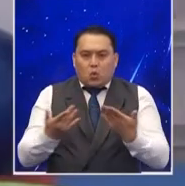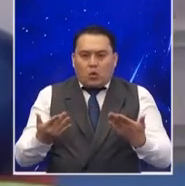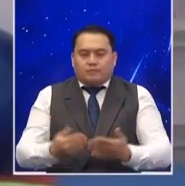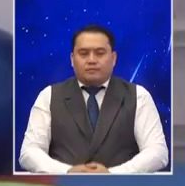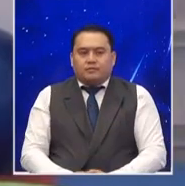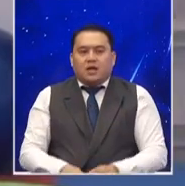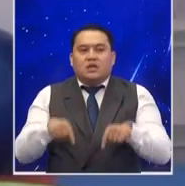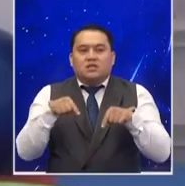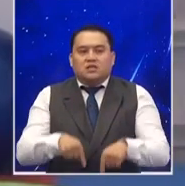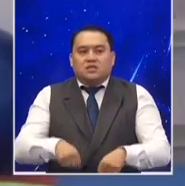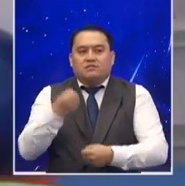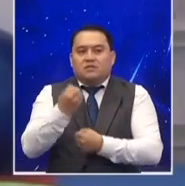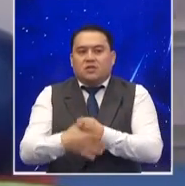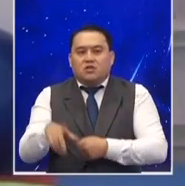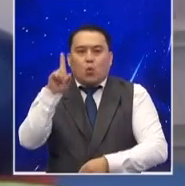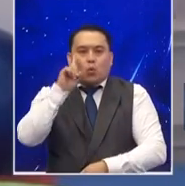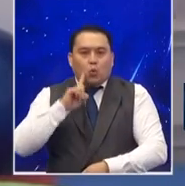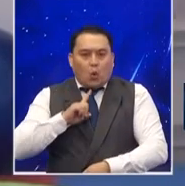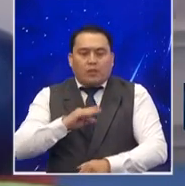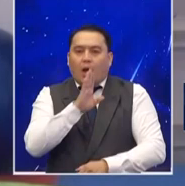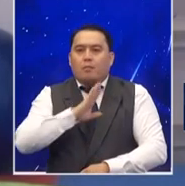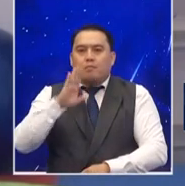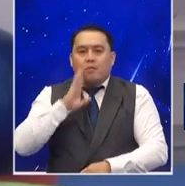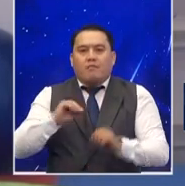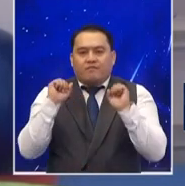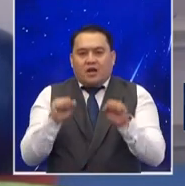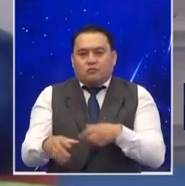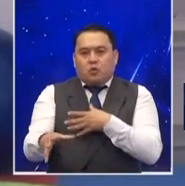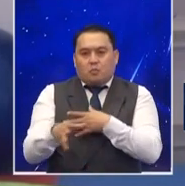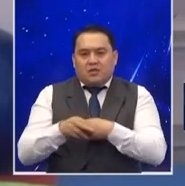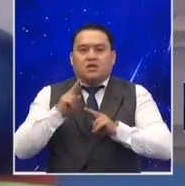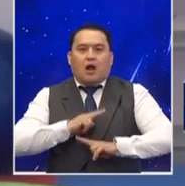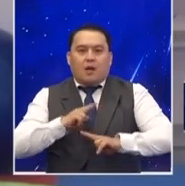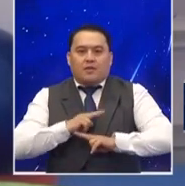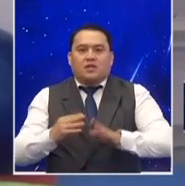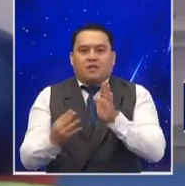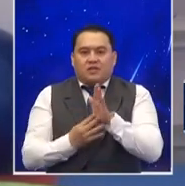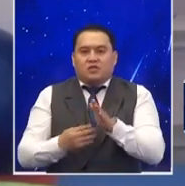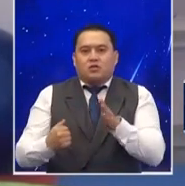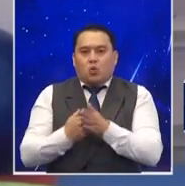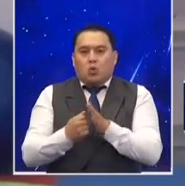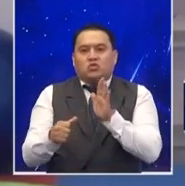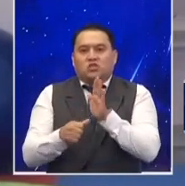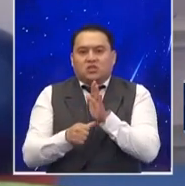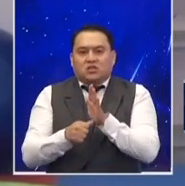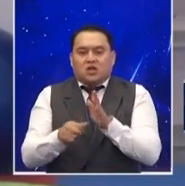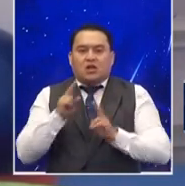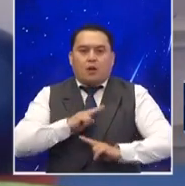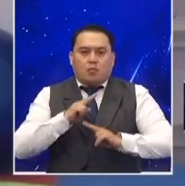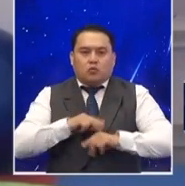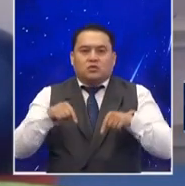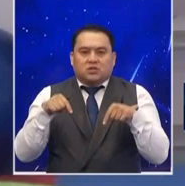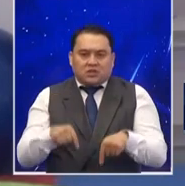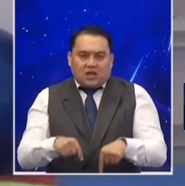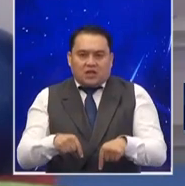в центре, что удобно, во-первых, мама имеет возможность работать, потому что с 9 до 6 ребенок находится в центре дневного